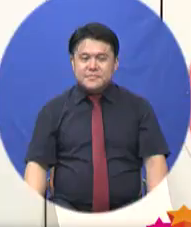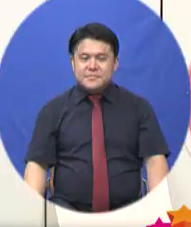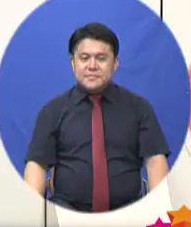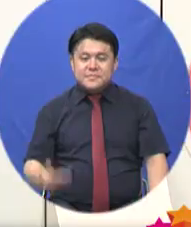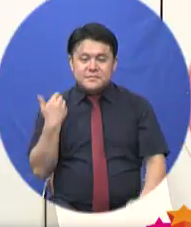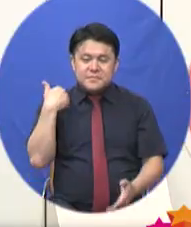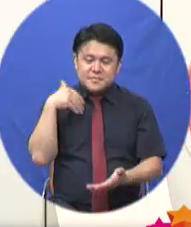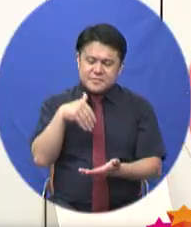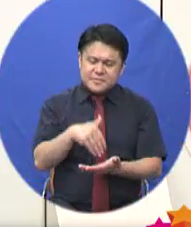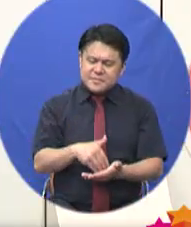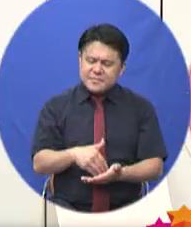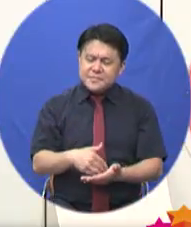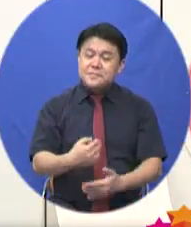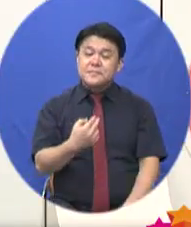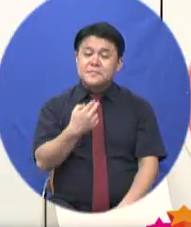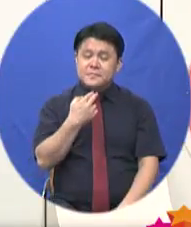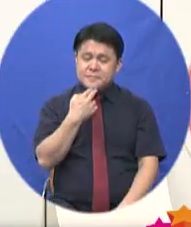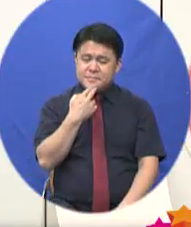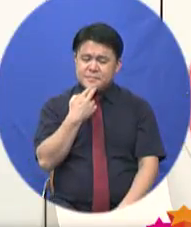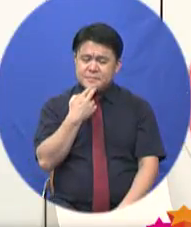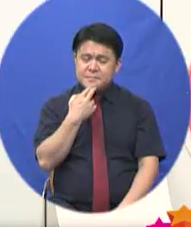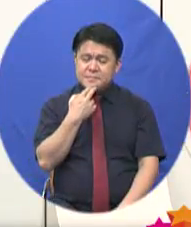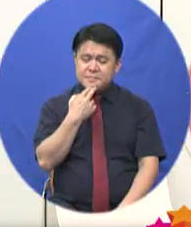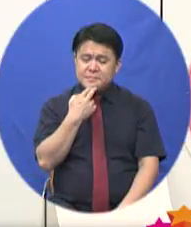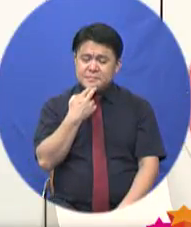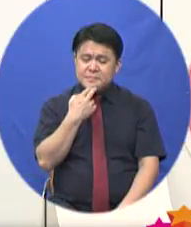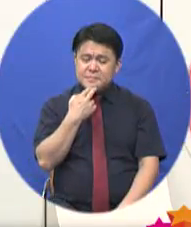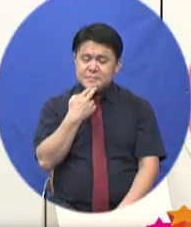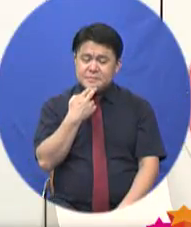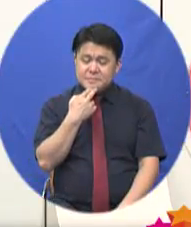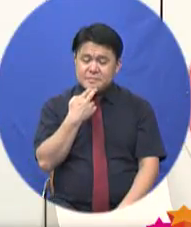우예하지 않아요.